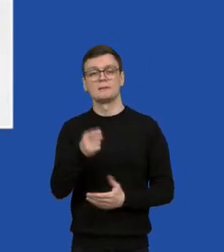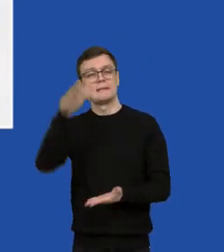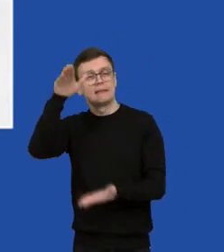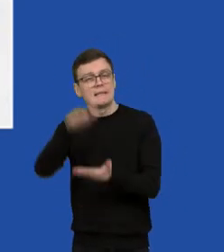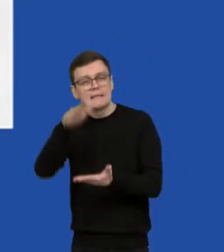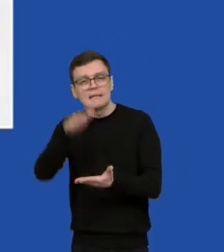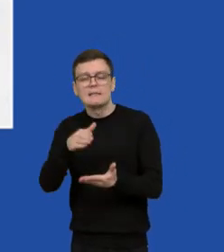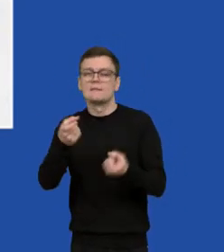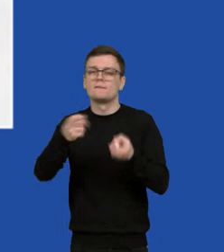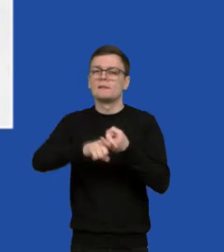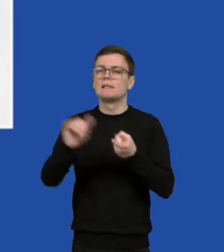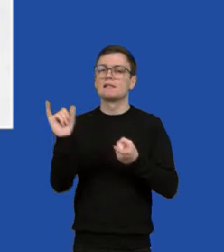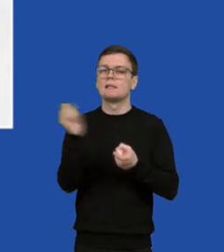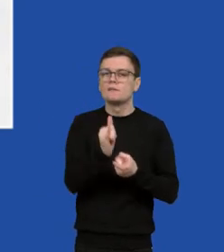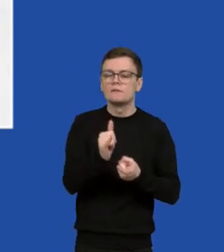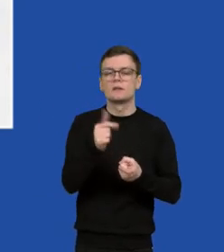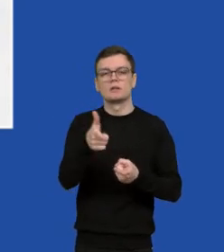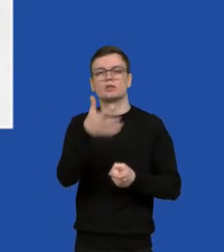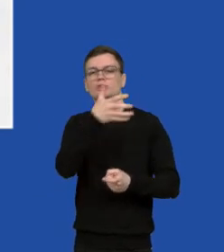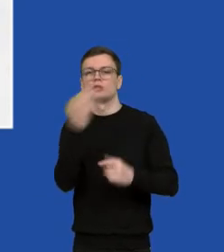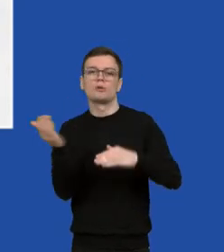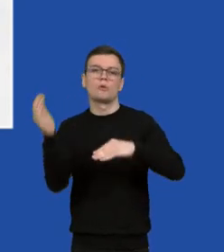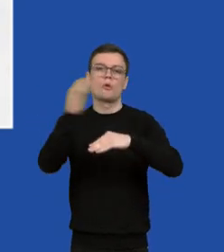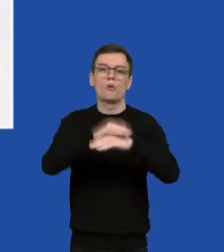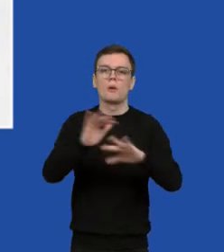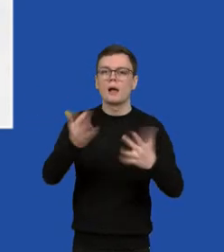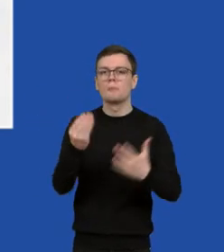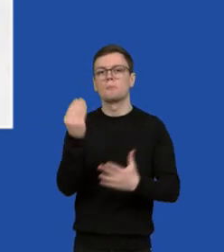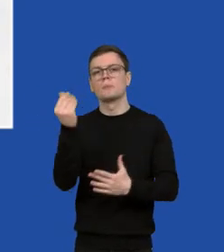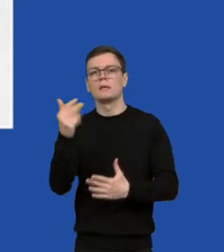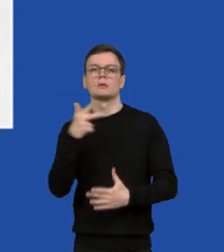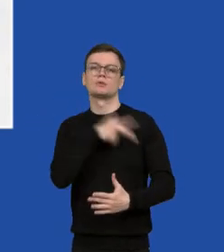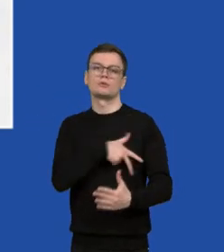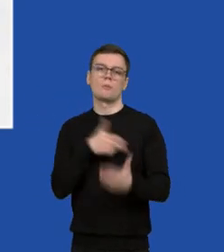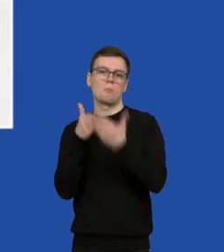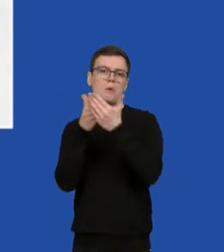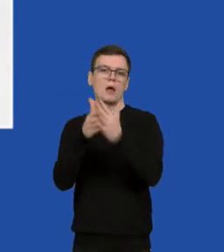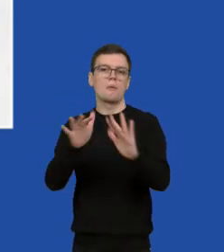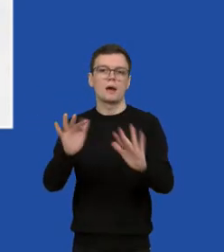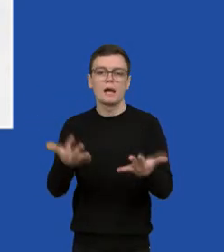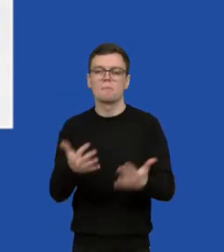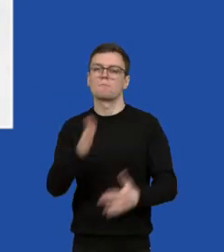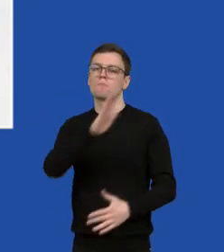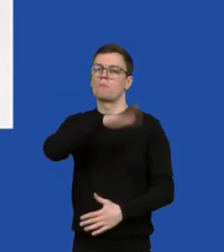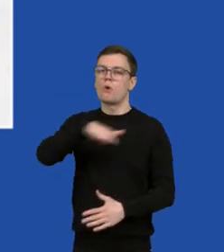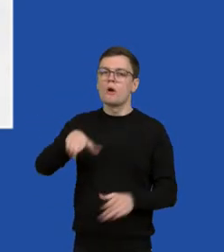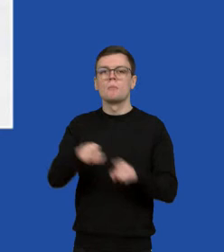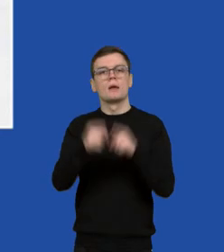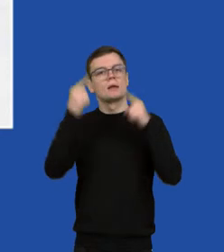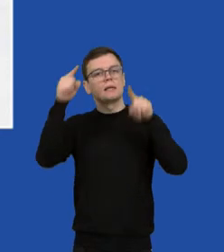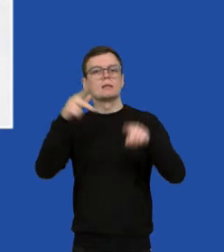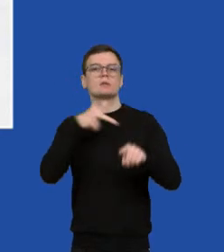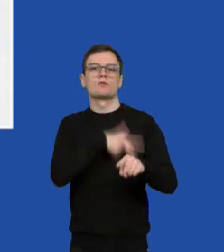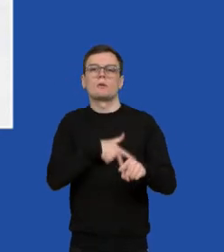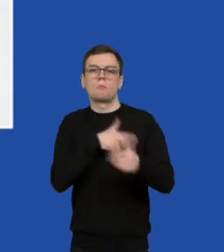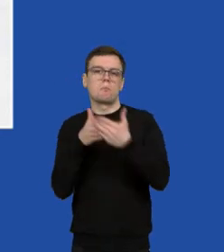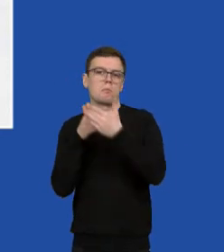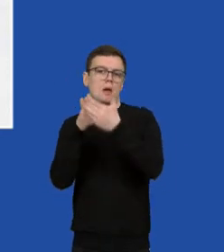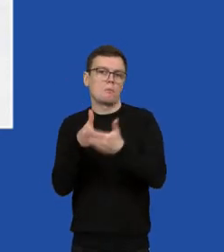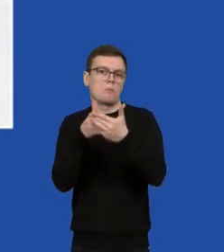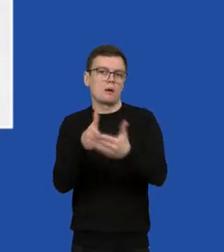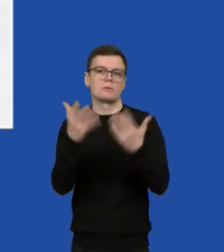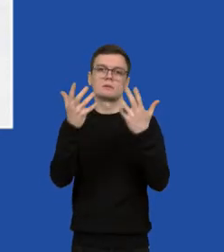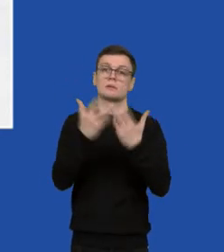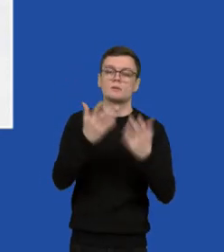kompensacijos šildymui, nustatoma teisė į piniginę socialinę paramą, paramą mokiniams, ir kitą socialinę paramą.